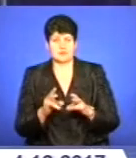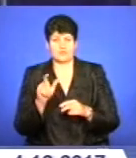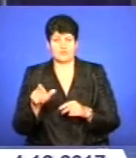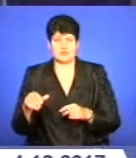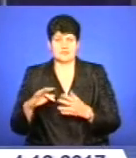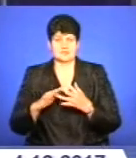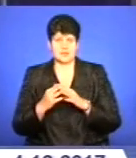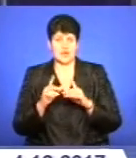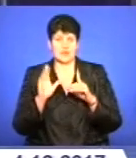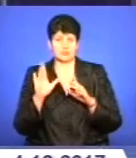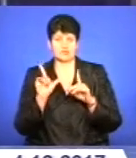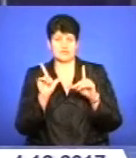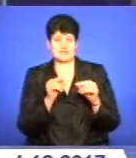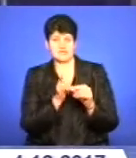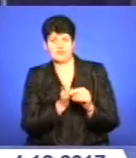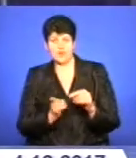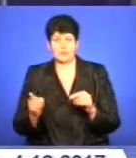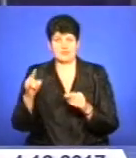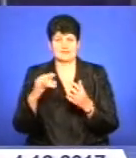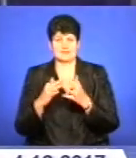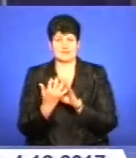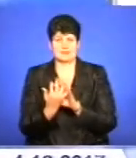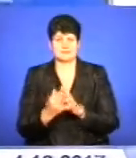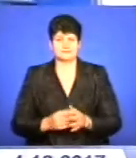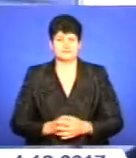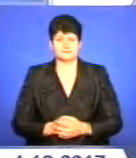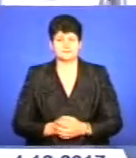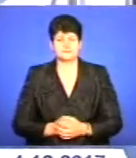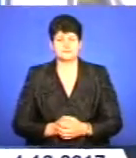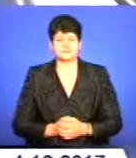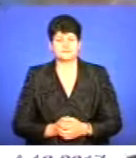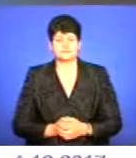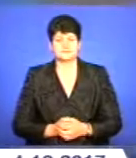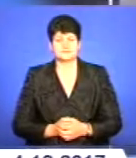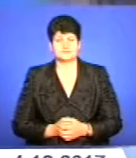їздитимуть технологічною дорогою в обхід населеного пункту.